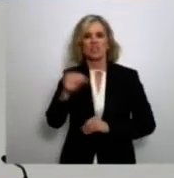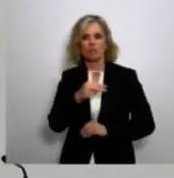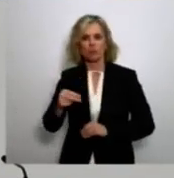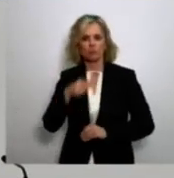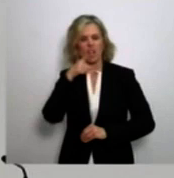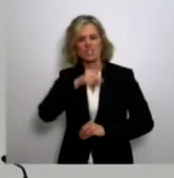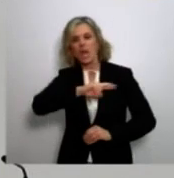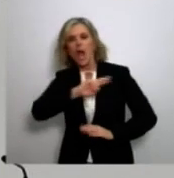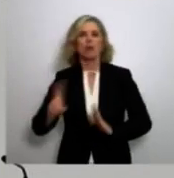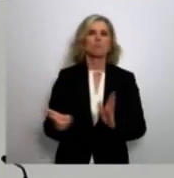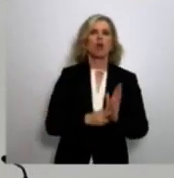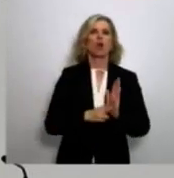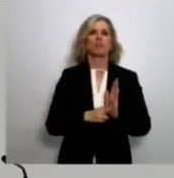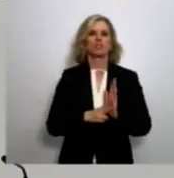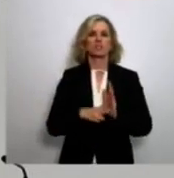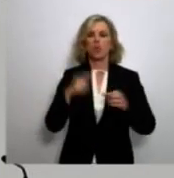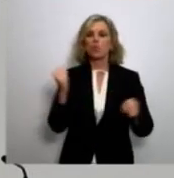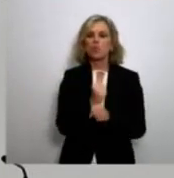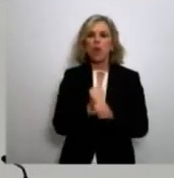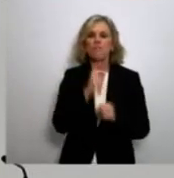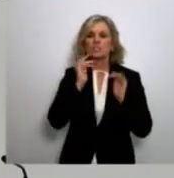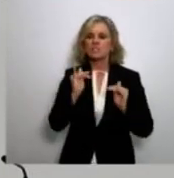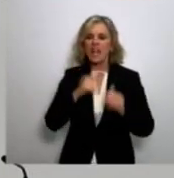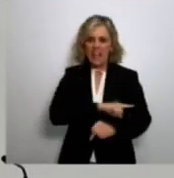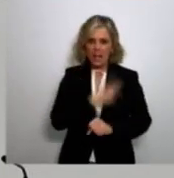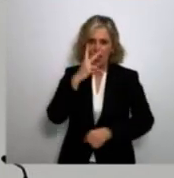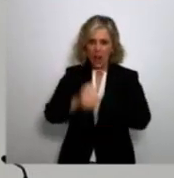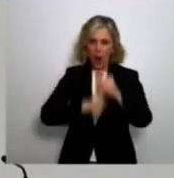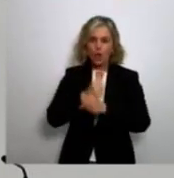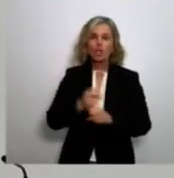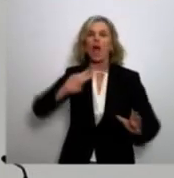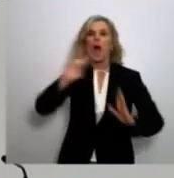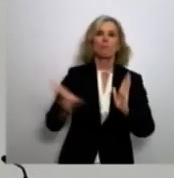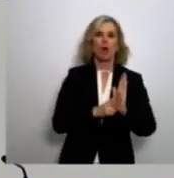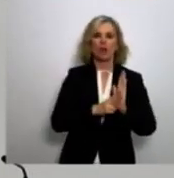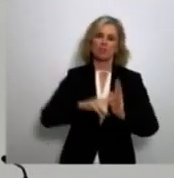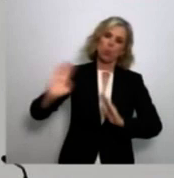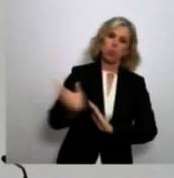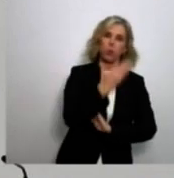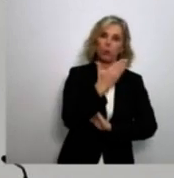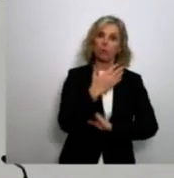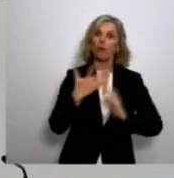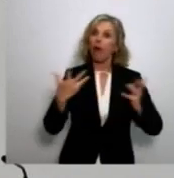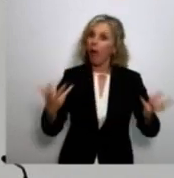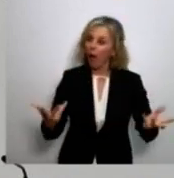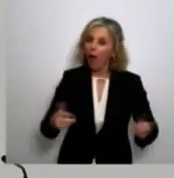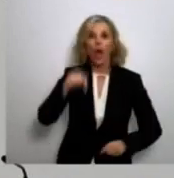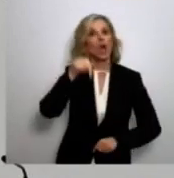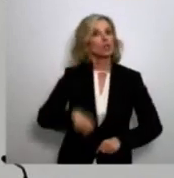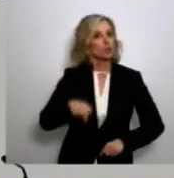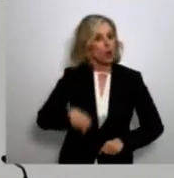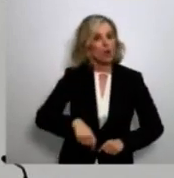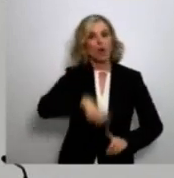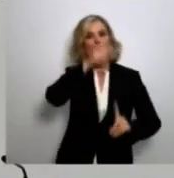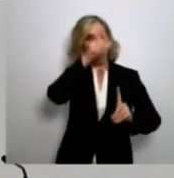να ασκεί το επάγγελμα του γιατρού για 2 χρόνια. Ο πλοίαρχος Μπέχλης, όσο ήταν εν υπηρεσία, ήταν αυτός που